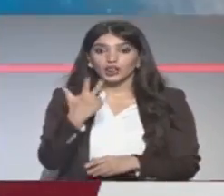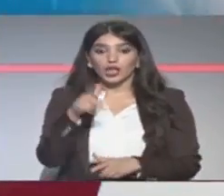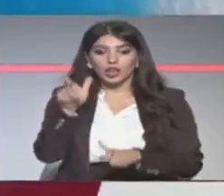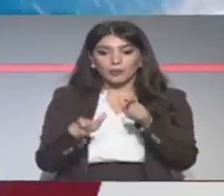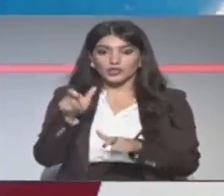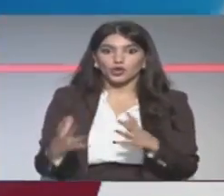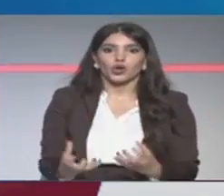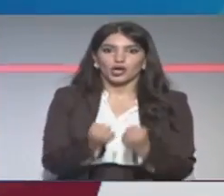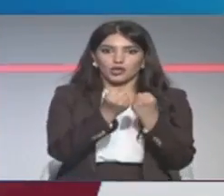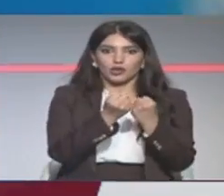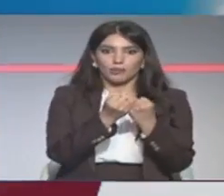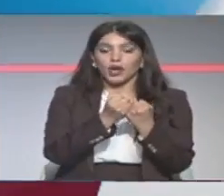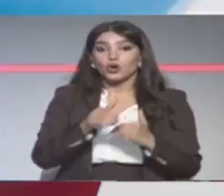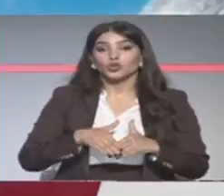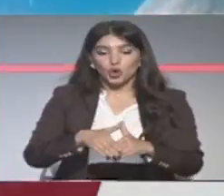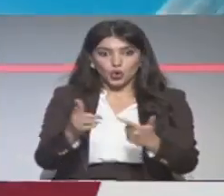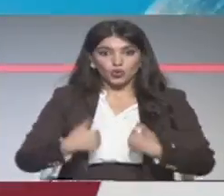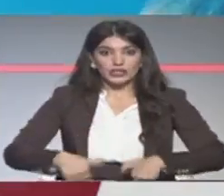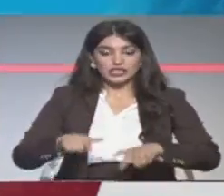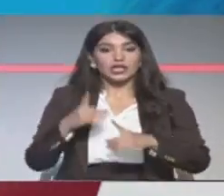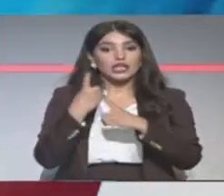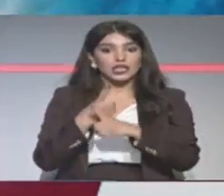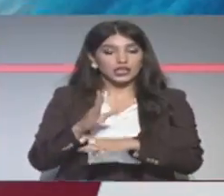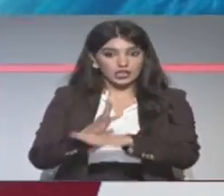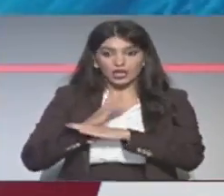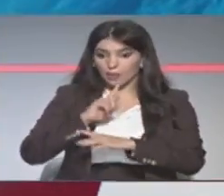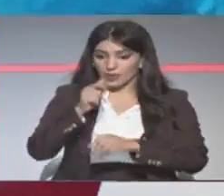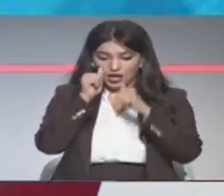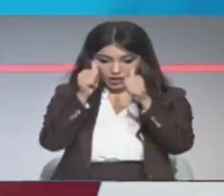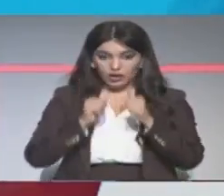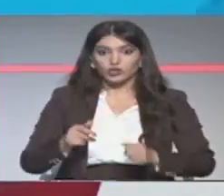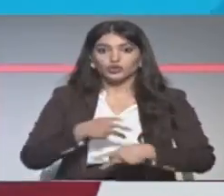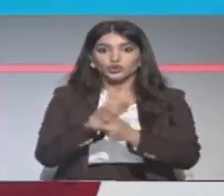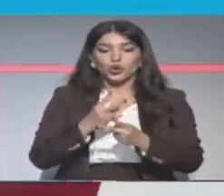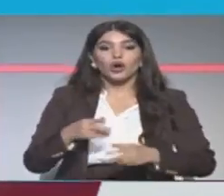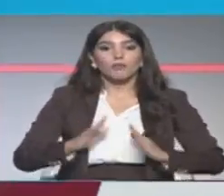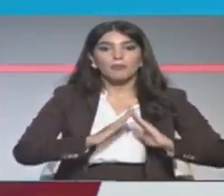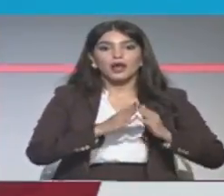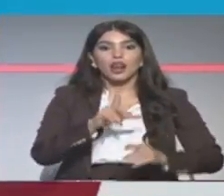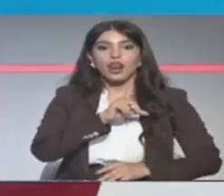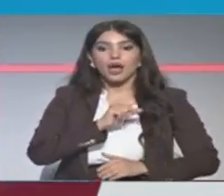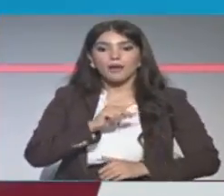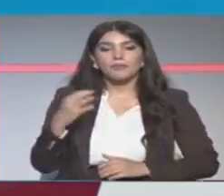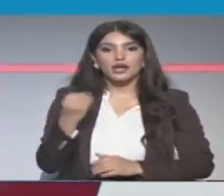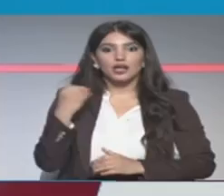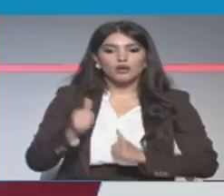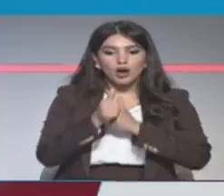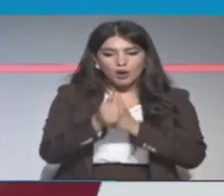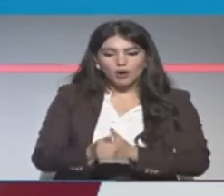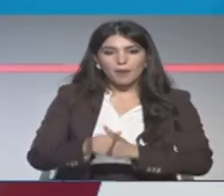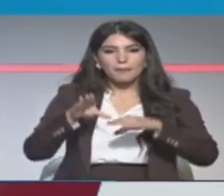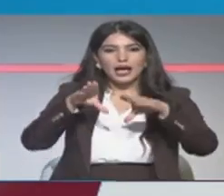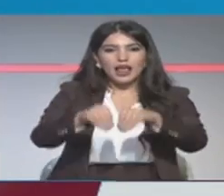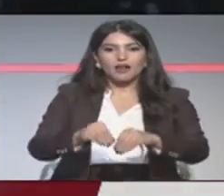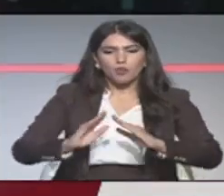النجاة. وأفادت وزارة الدفاع الوطني في بلاغ أصدرته اليوم بأن الخافرة تمكنت من تحديد موقع الزورق بعد